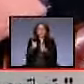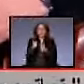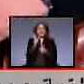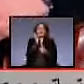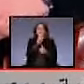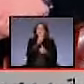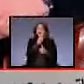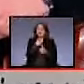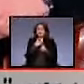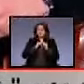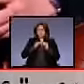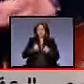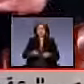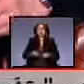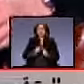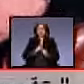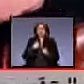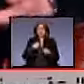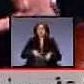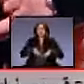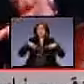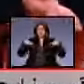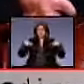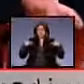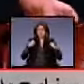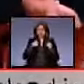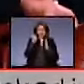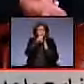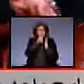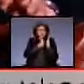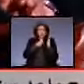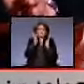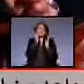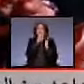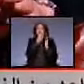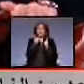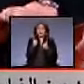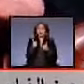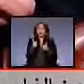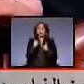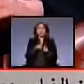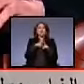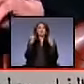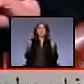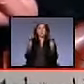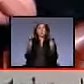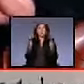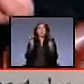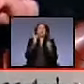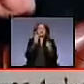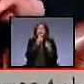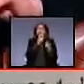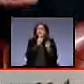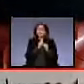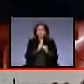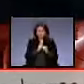ككريم يعني انا فرحت بنفسي لما وافقت على الفيلم. يعني اولا فيلم مختلف تماما عن